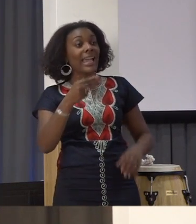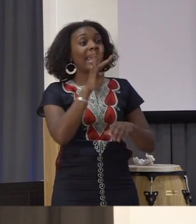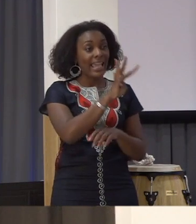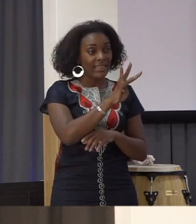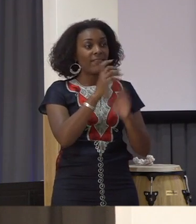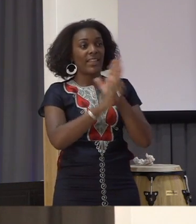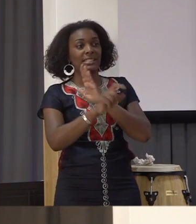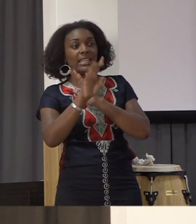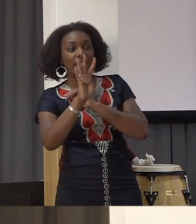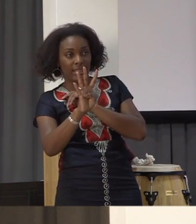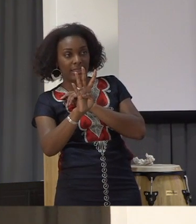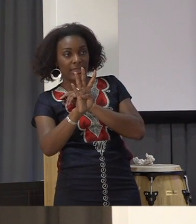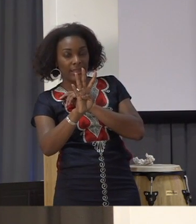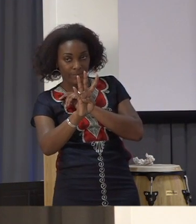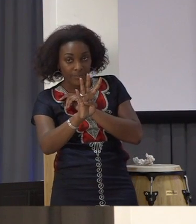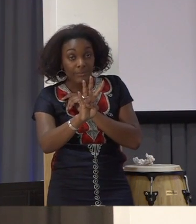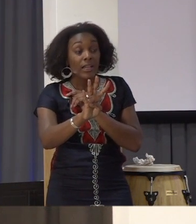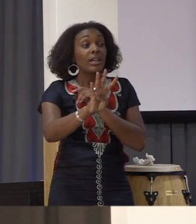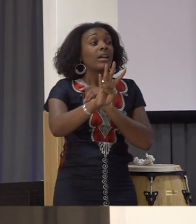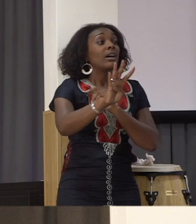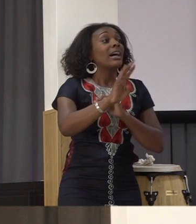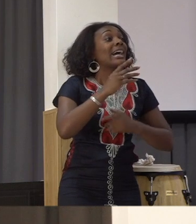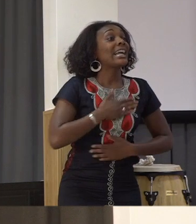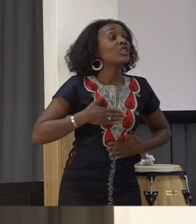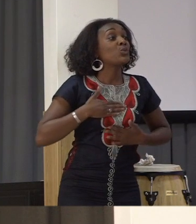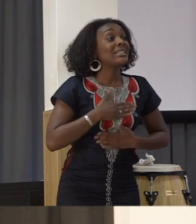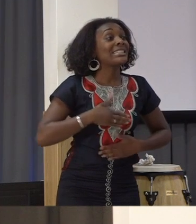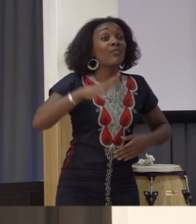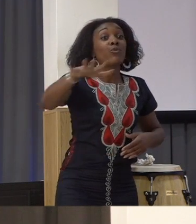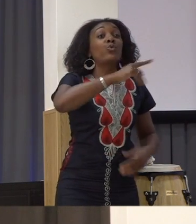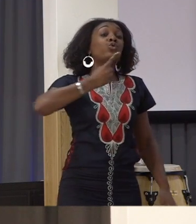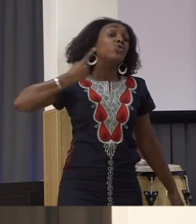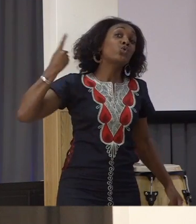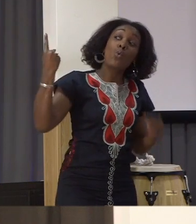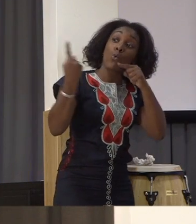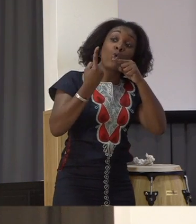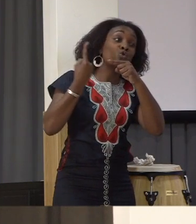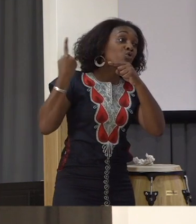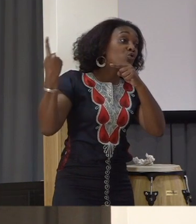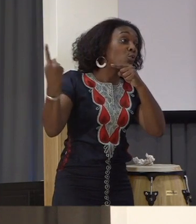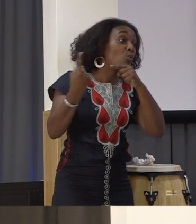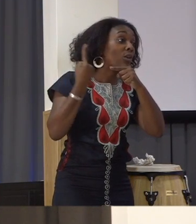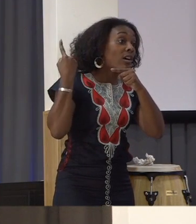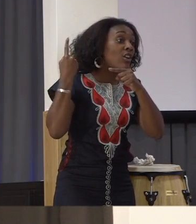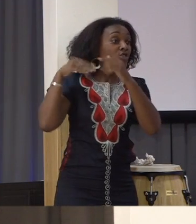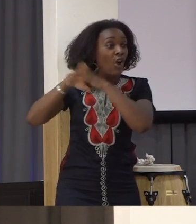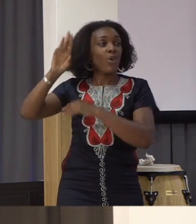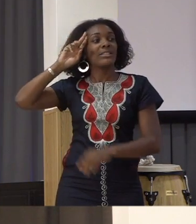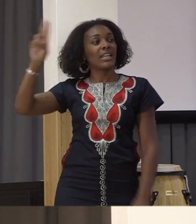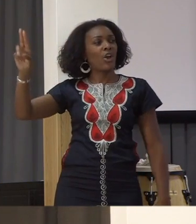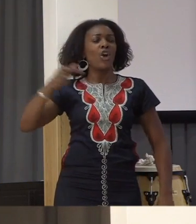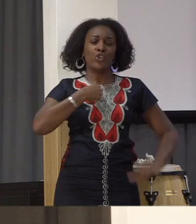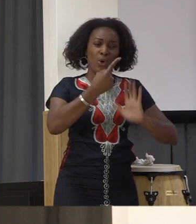il nous est dit, réjouissez-vous toujours dans le Seigneur, je le répète, réjouissez-vous,